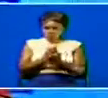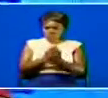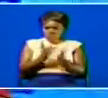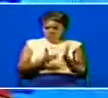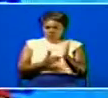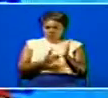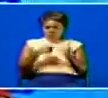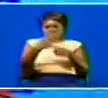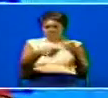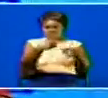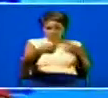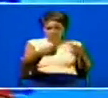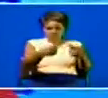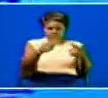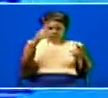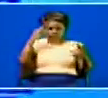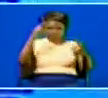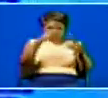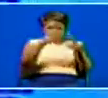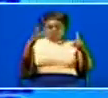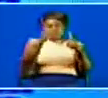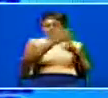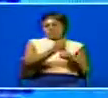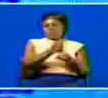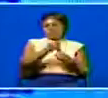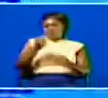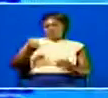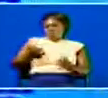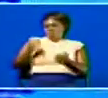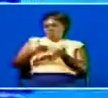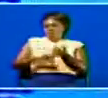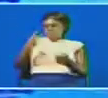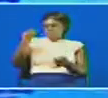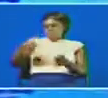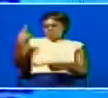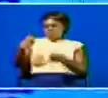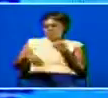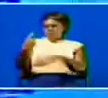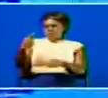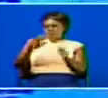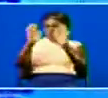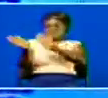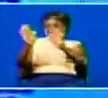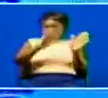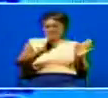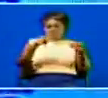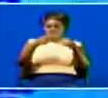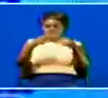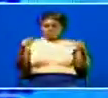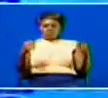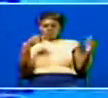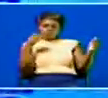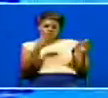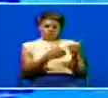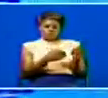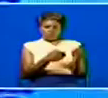marehemu Francis Nyenze yanaafikiwa. Edith Nyenze ambaye ni mkewe marehemu alishinda tiketi ya chama cha Wiper, huku mpinzani wake wa karibu